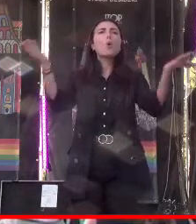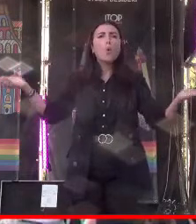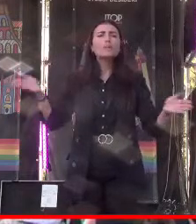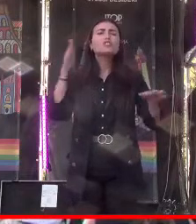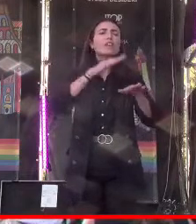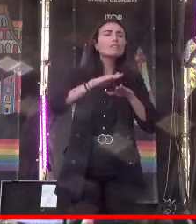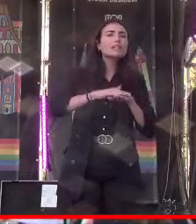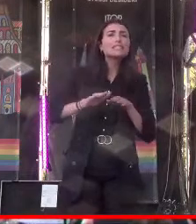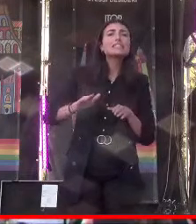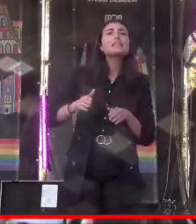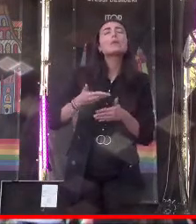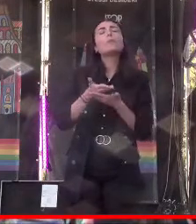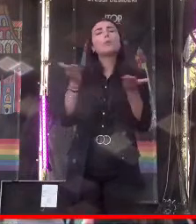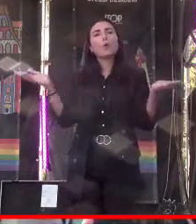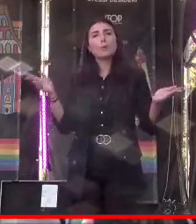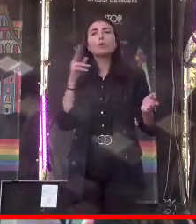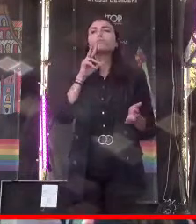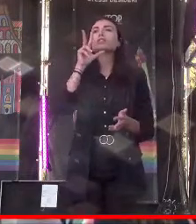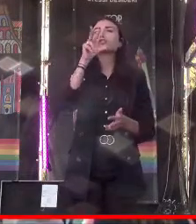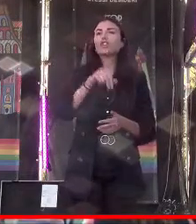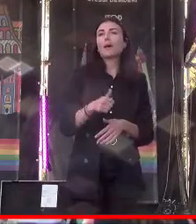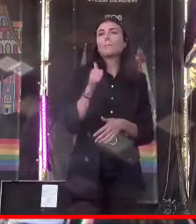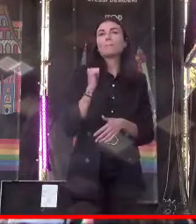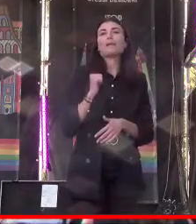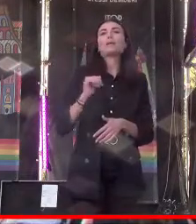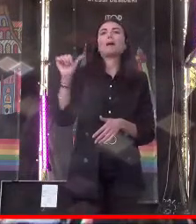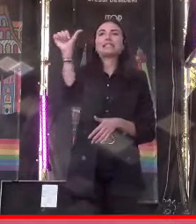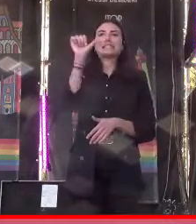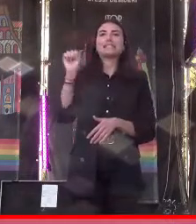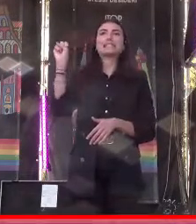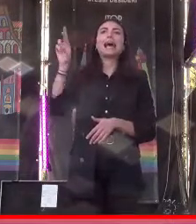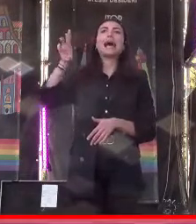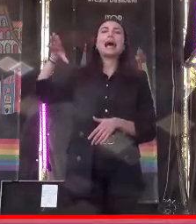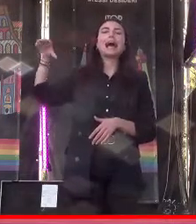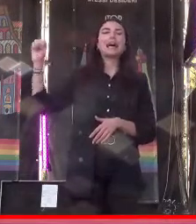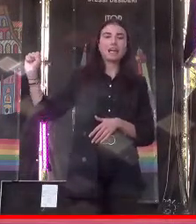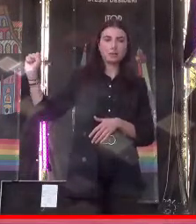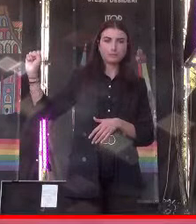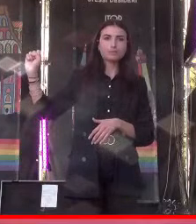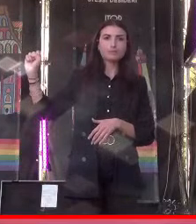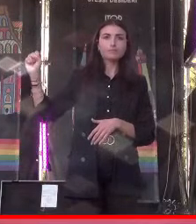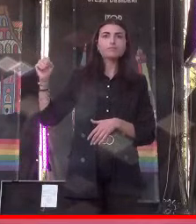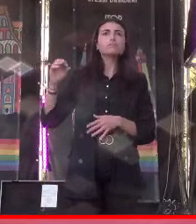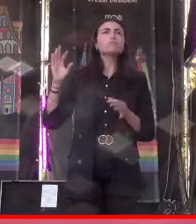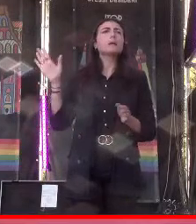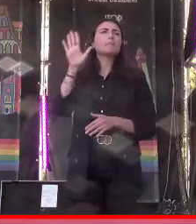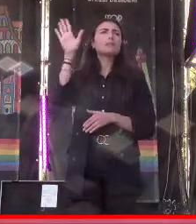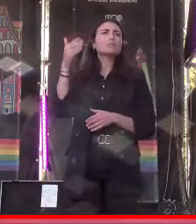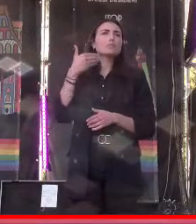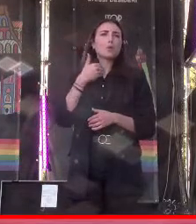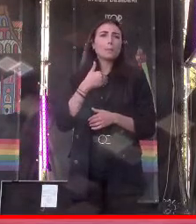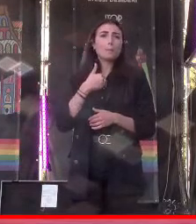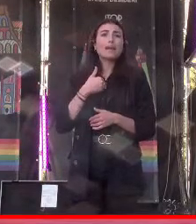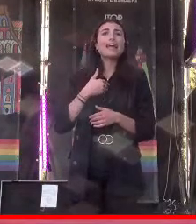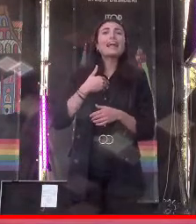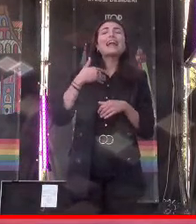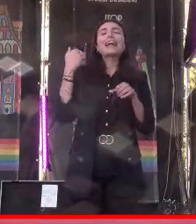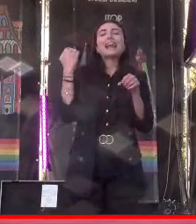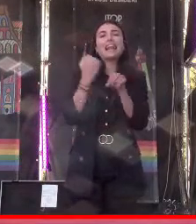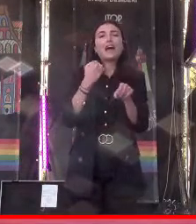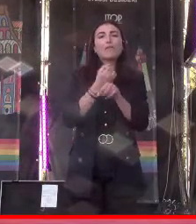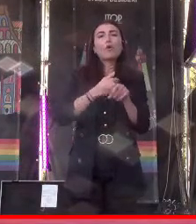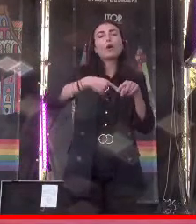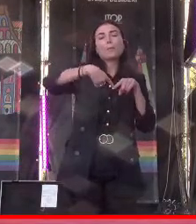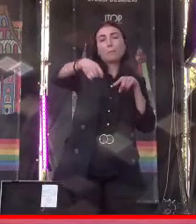pubblici, come diceva giustamente Sara. E l'avventura per chi come me lavora da pendolare e è